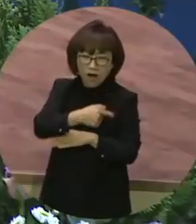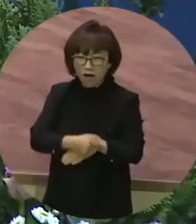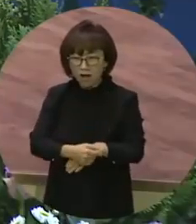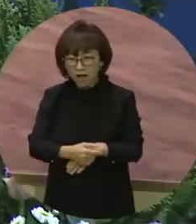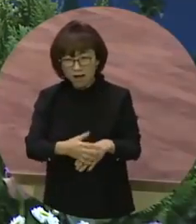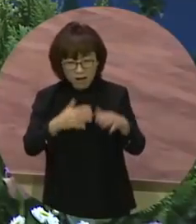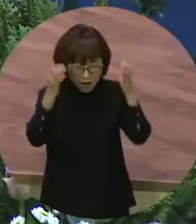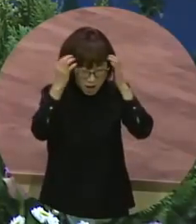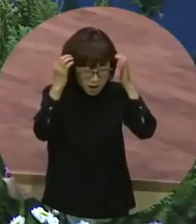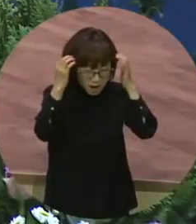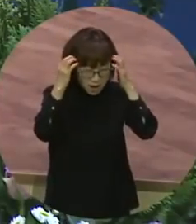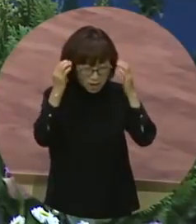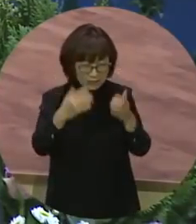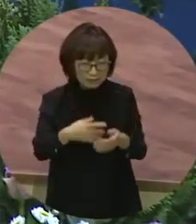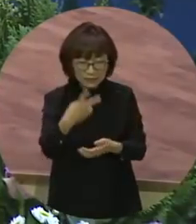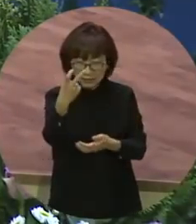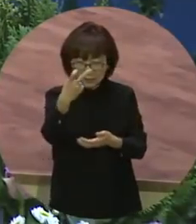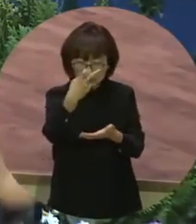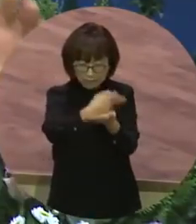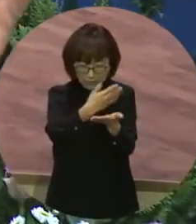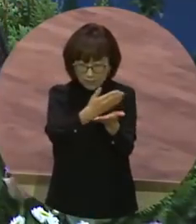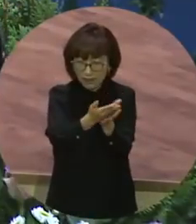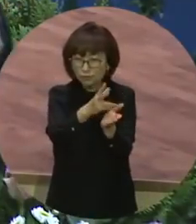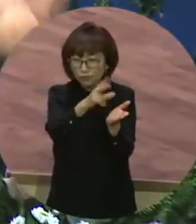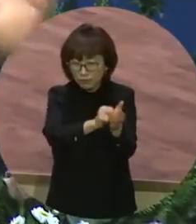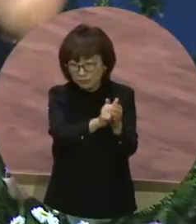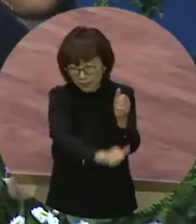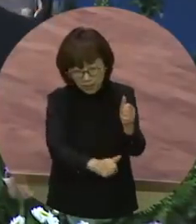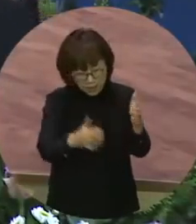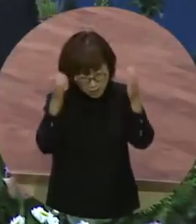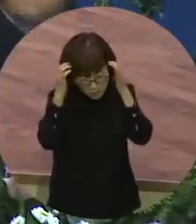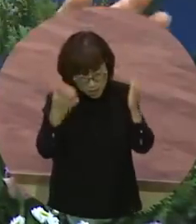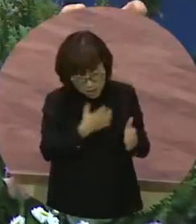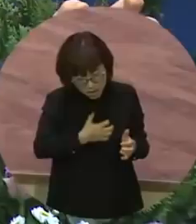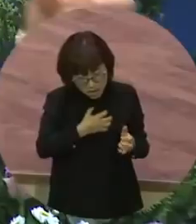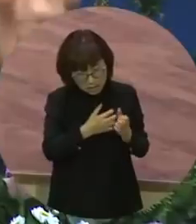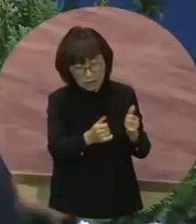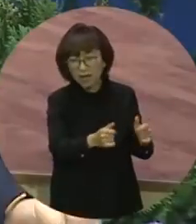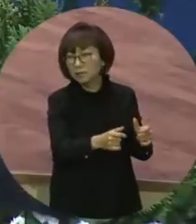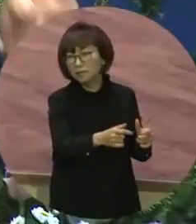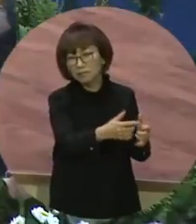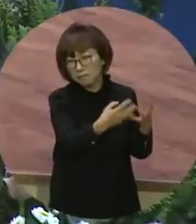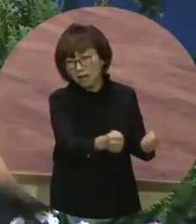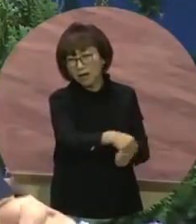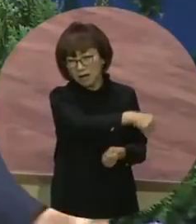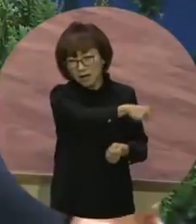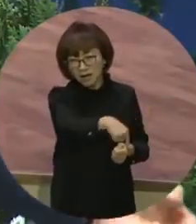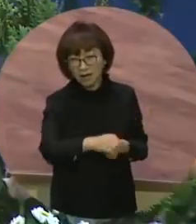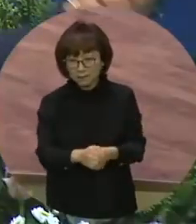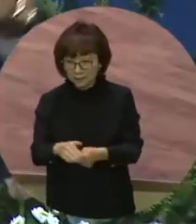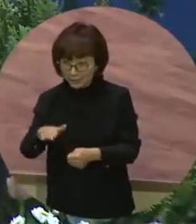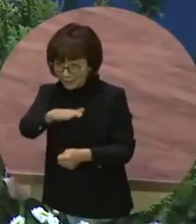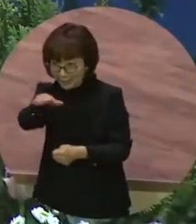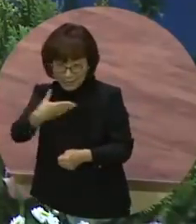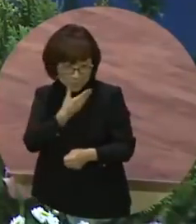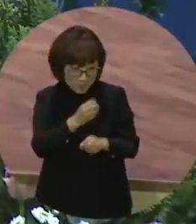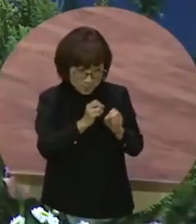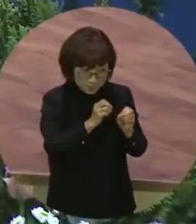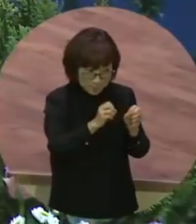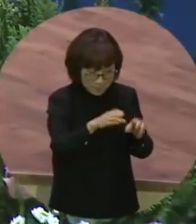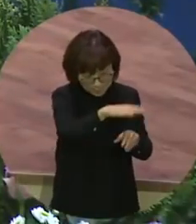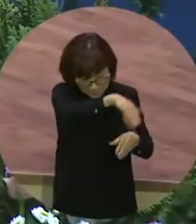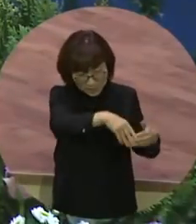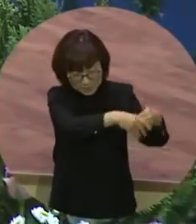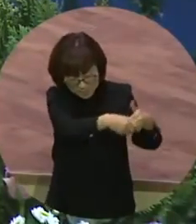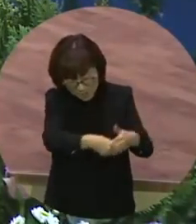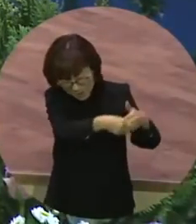12가지 영적 문제 속에 방황하는 이 많은 사람들에게 찾아가서 이 보험증계에서 빨리 돌이켜 셔틀을 바꾸도록